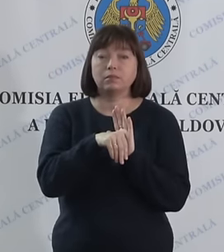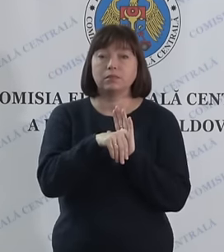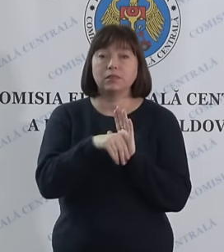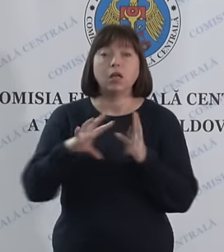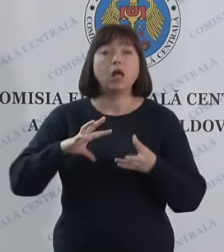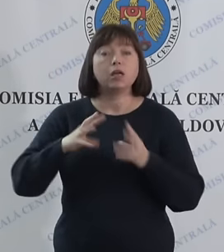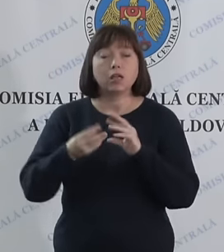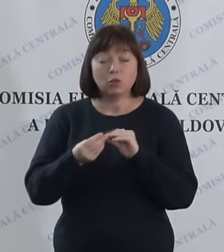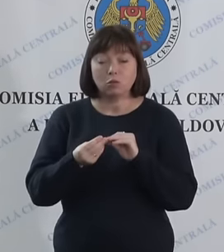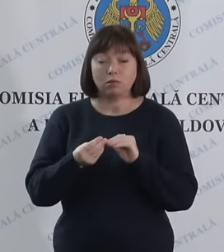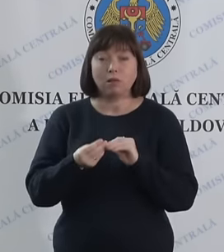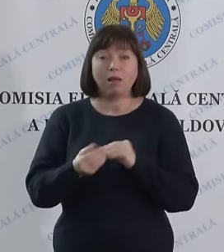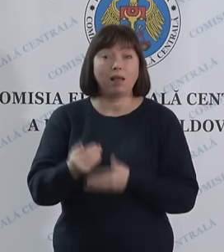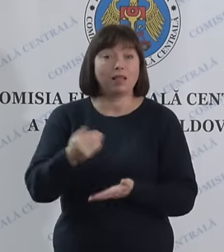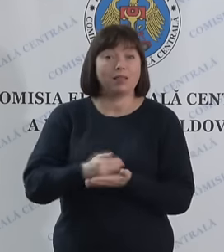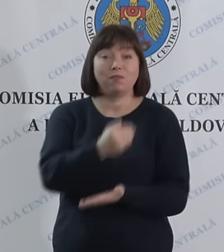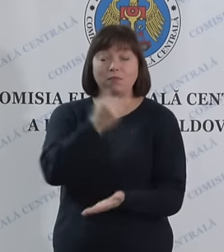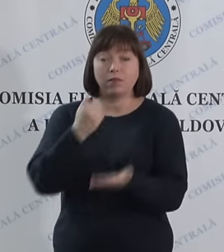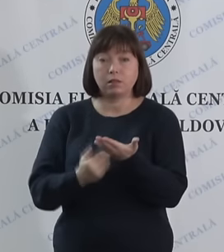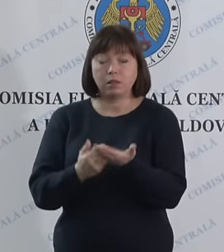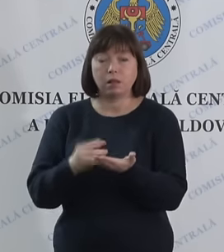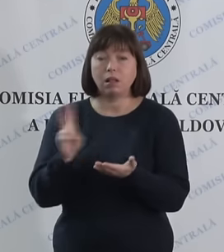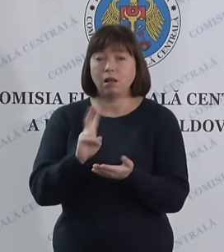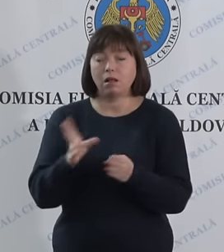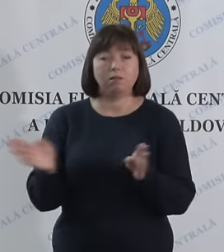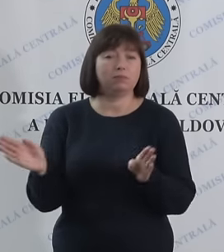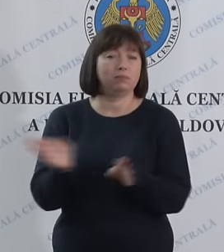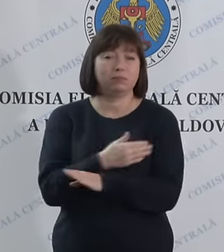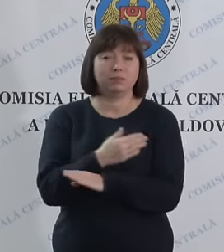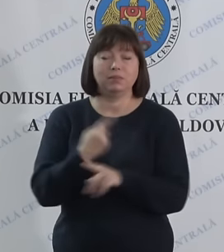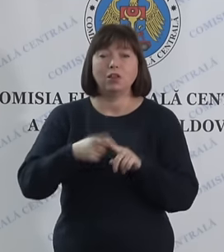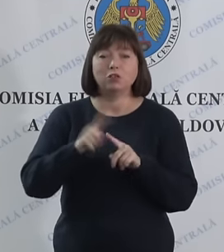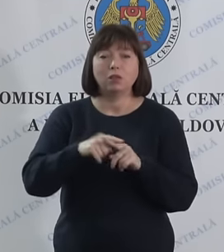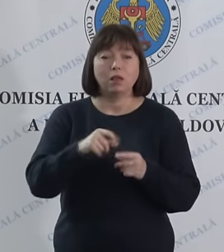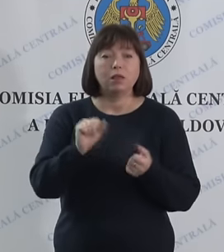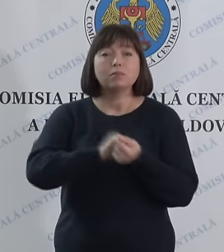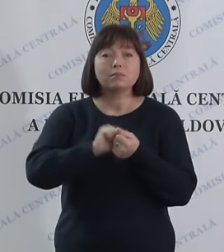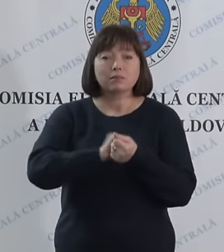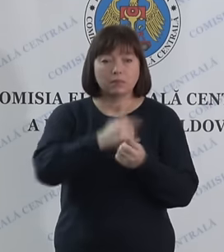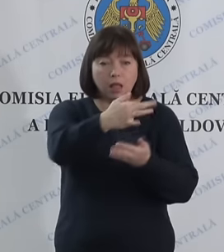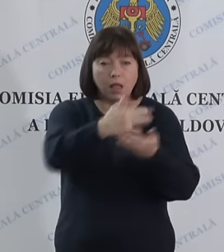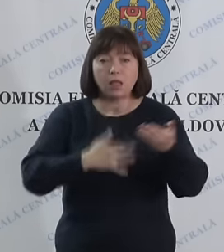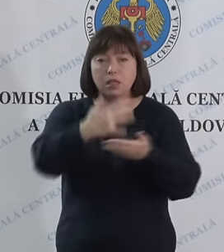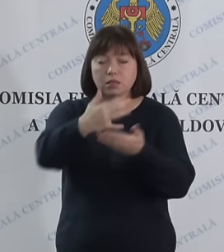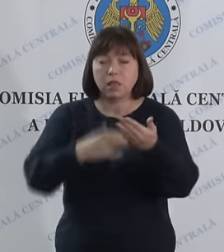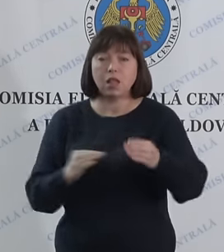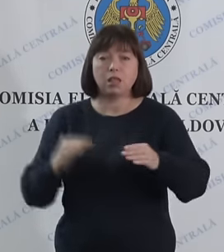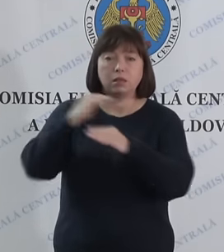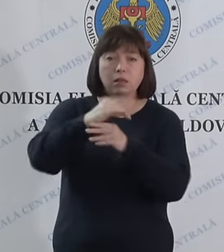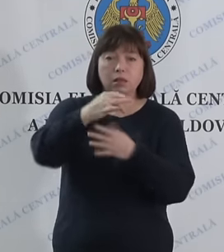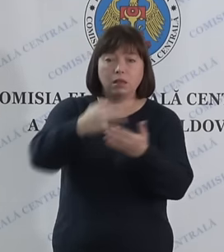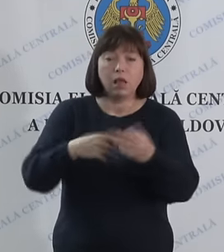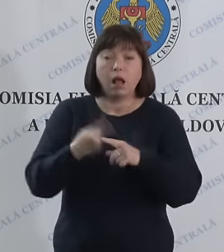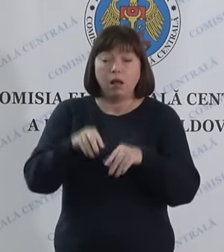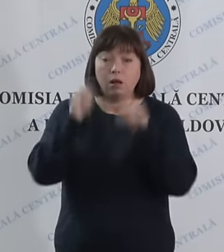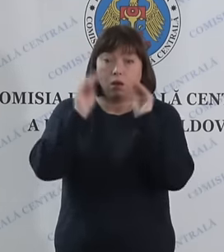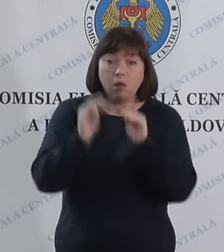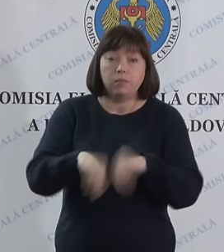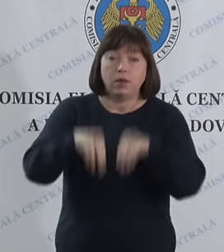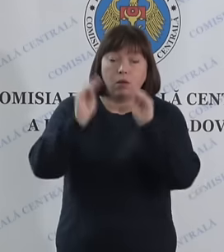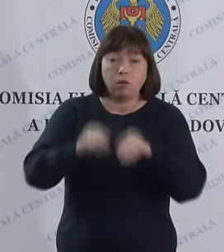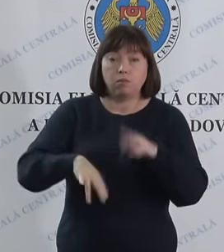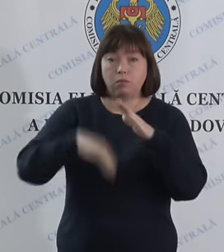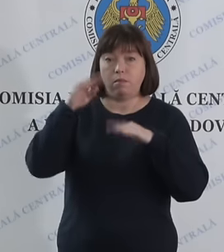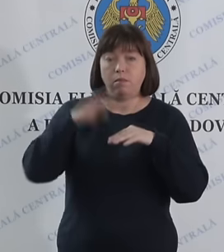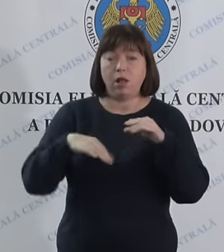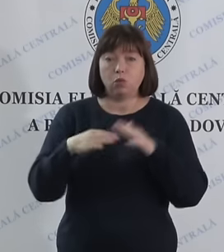în rezultat final ca să renunțăm la aceste liste electorale suplimentare pe care le completăm, din